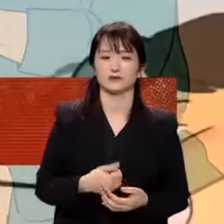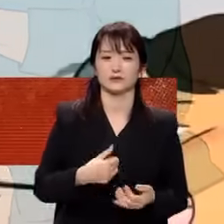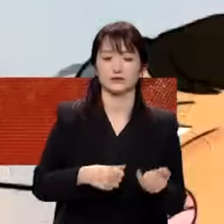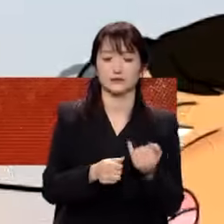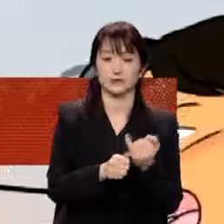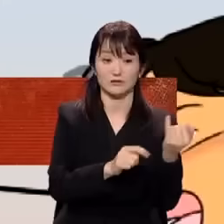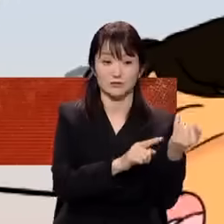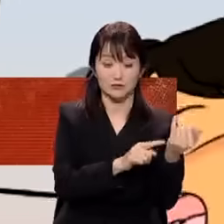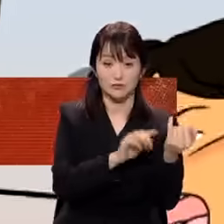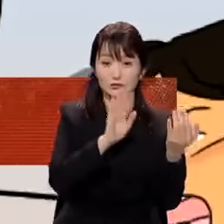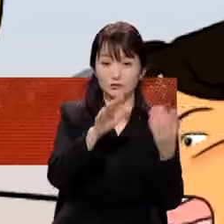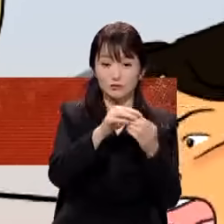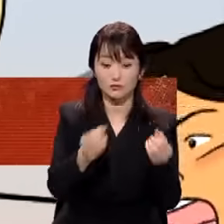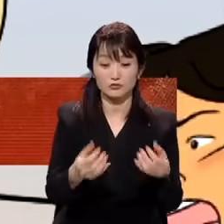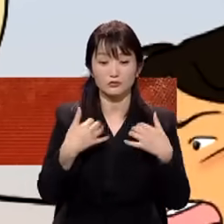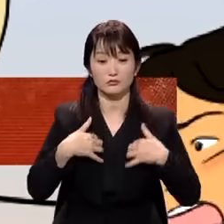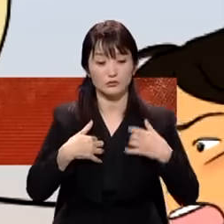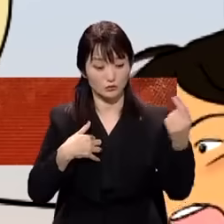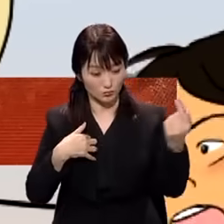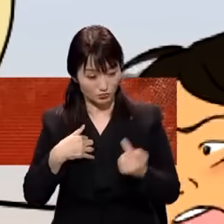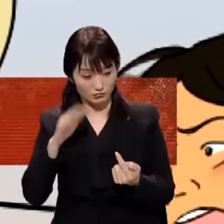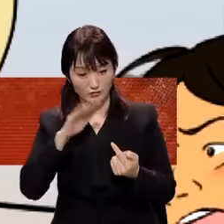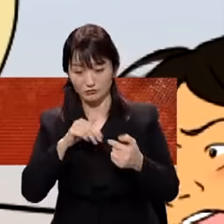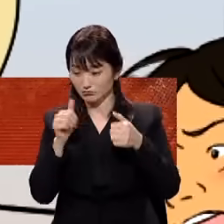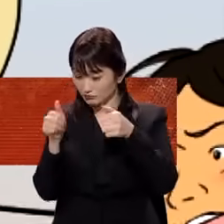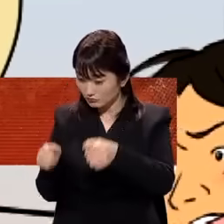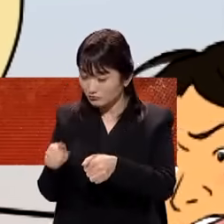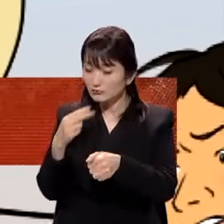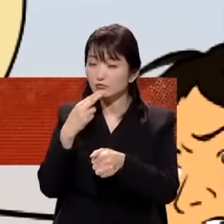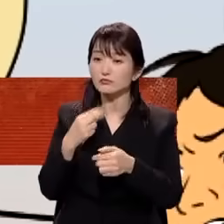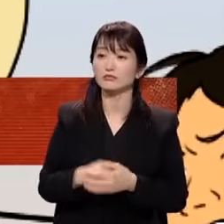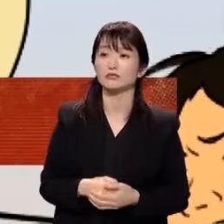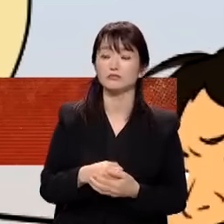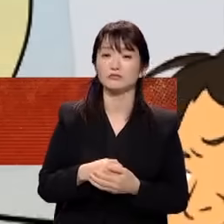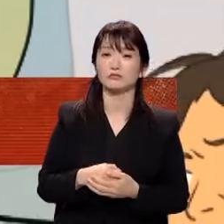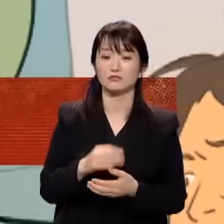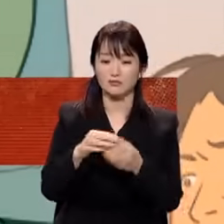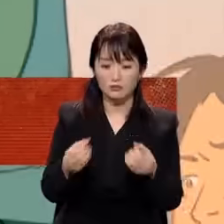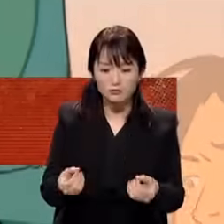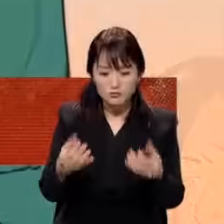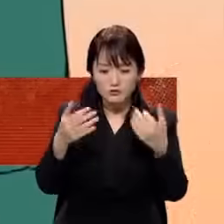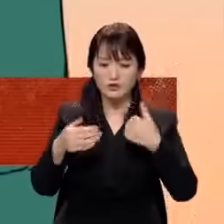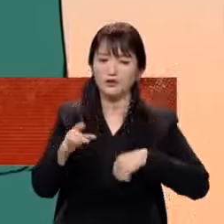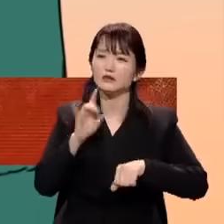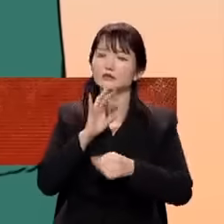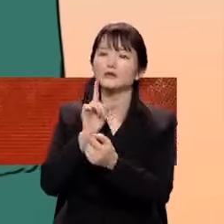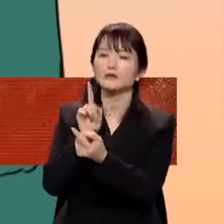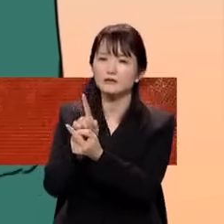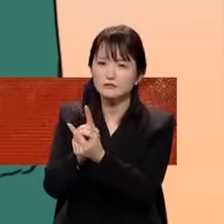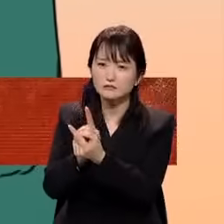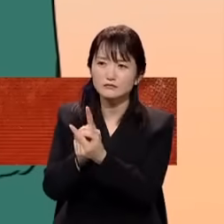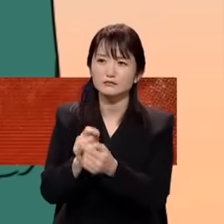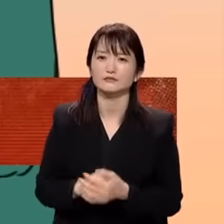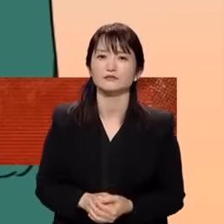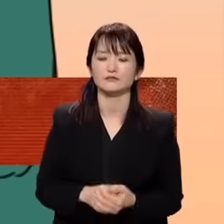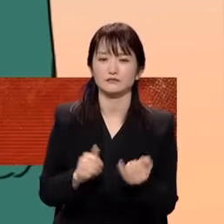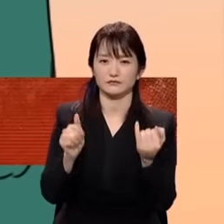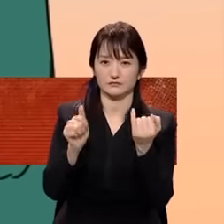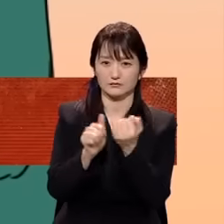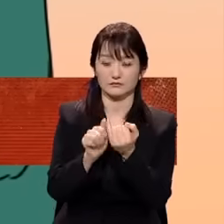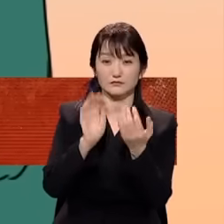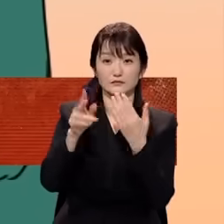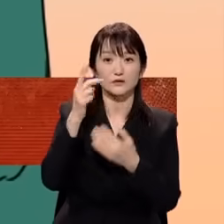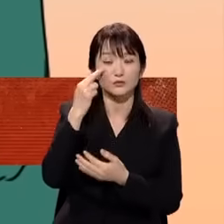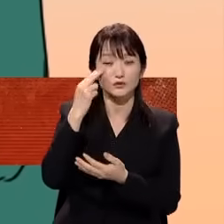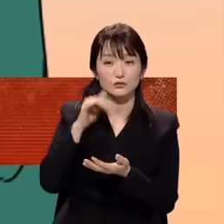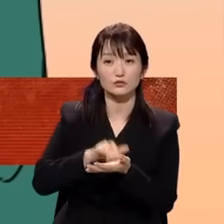명절에 찾아오지도 않고 인사도 없었다고 합니다. 추석에 아들만 따로 만났다고 하는데요. 결혼 후 미국으로 신혼여행 갈